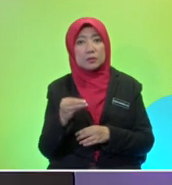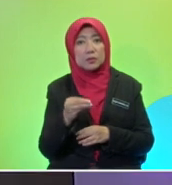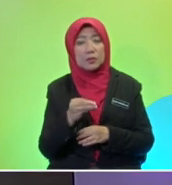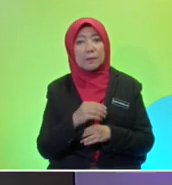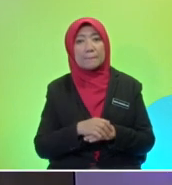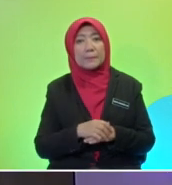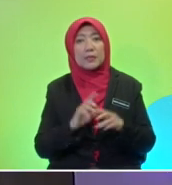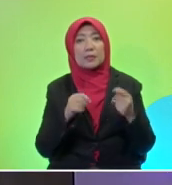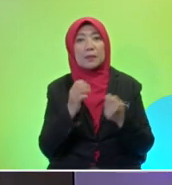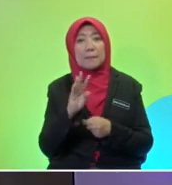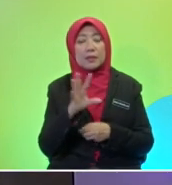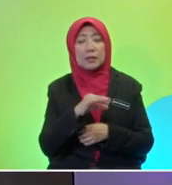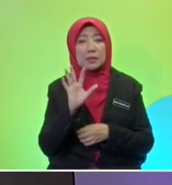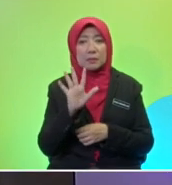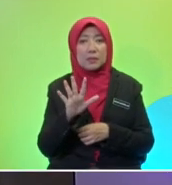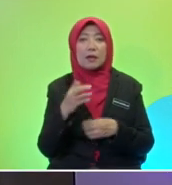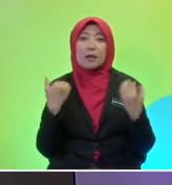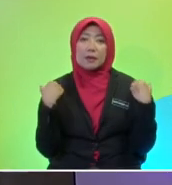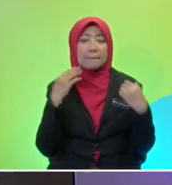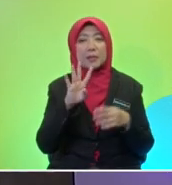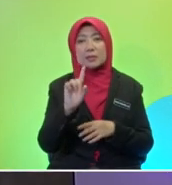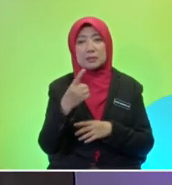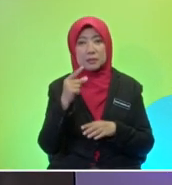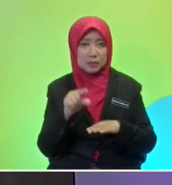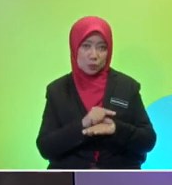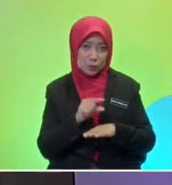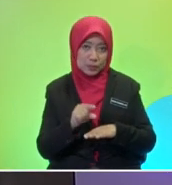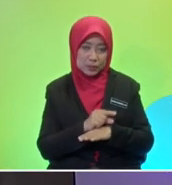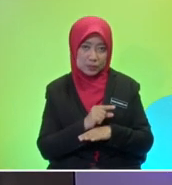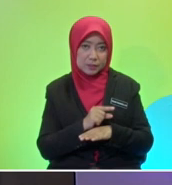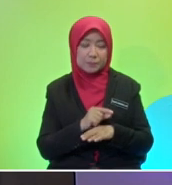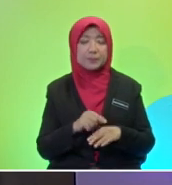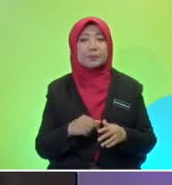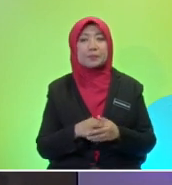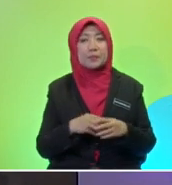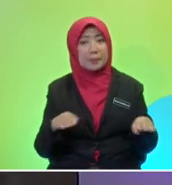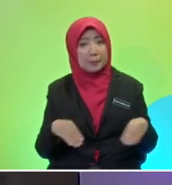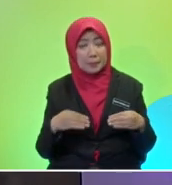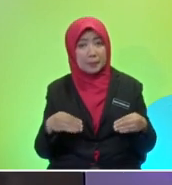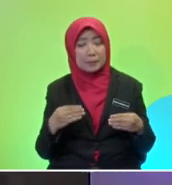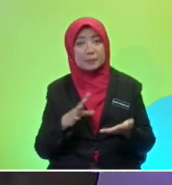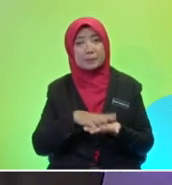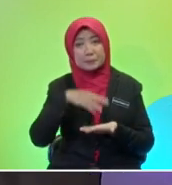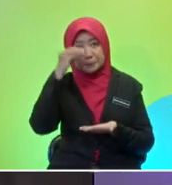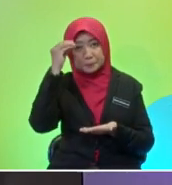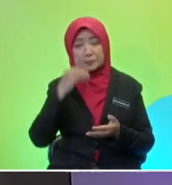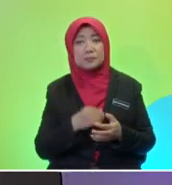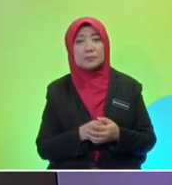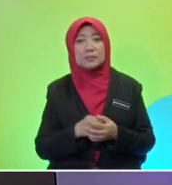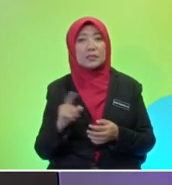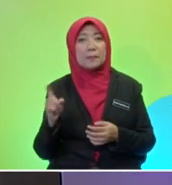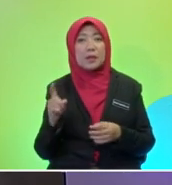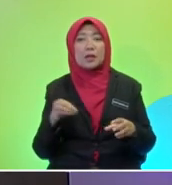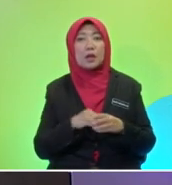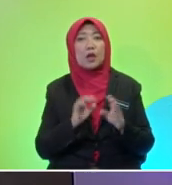5 ini hanya ada empat saja kita gunakan tidak ada adalah bagian bidang materi dimana dalam